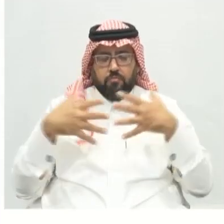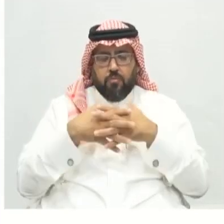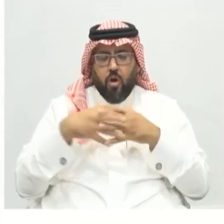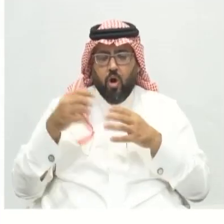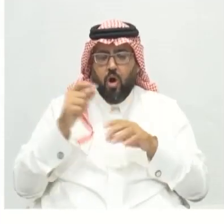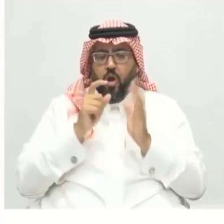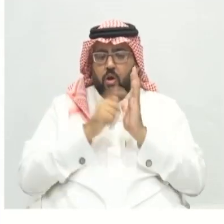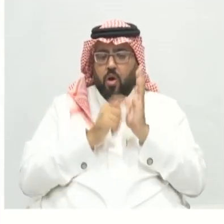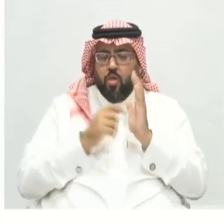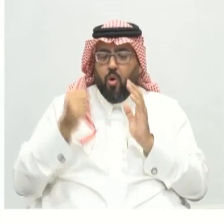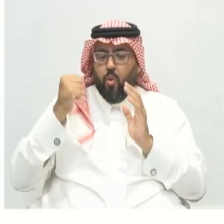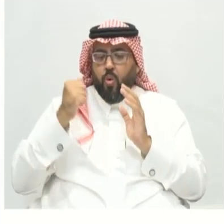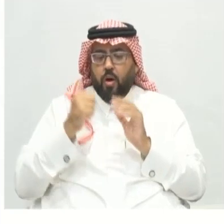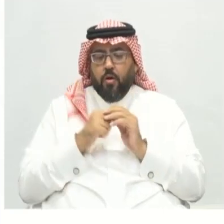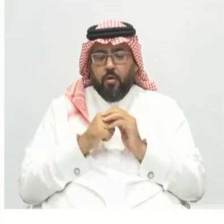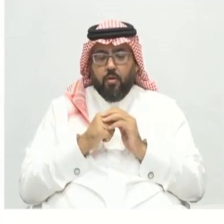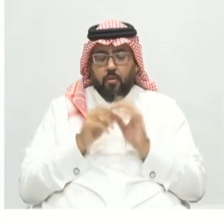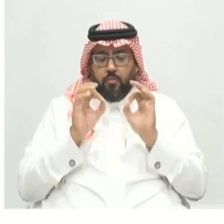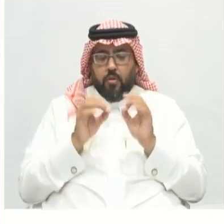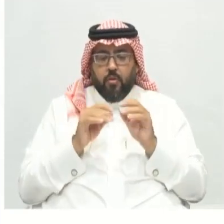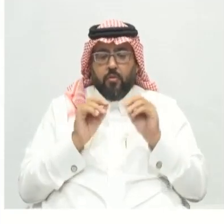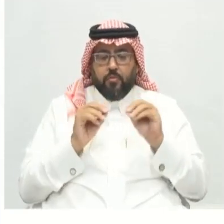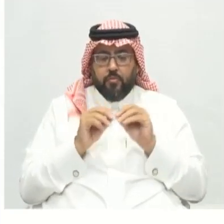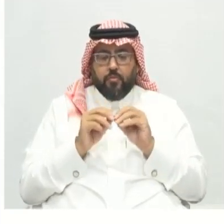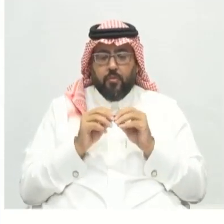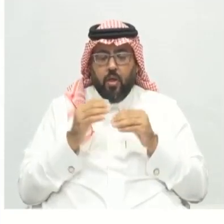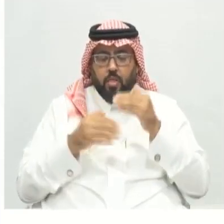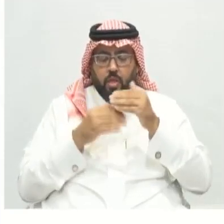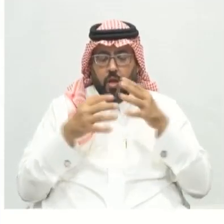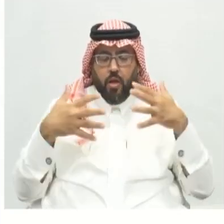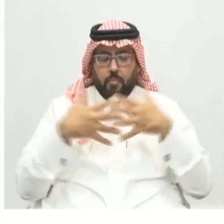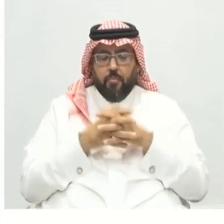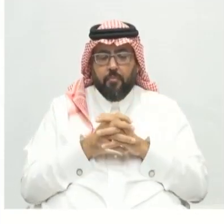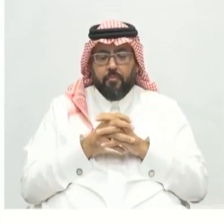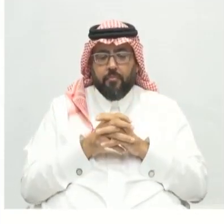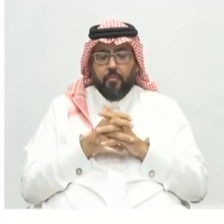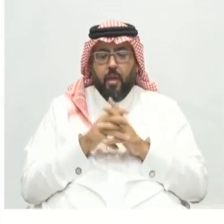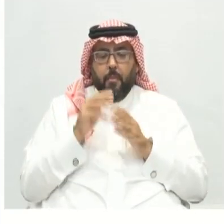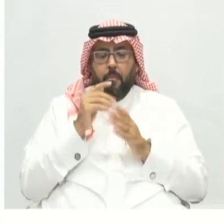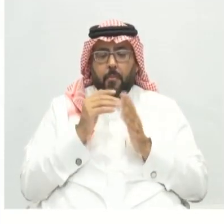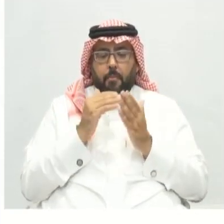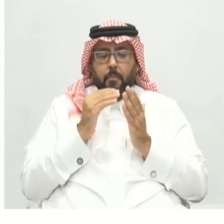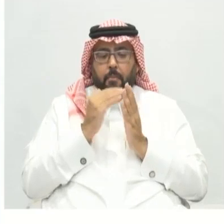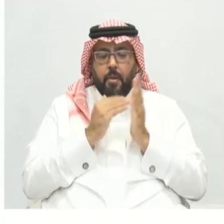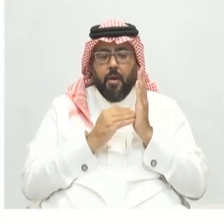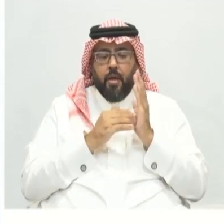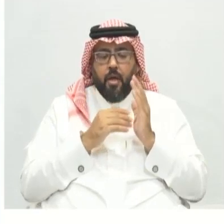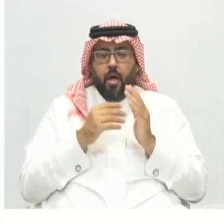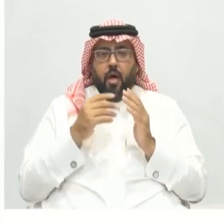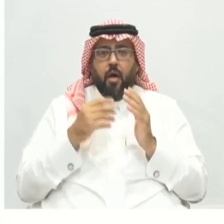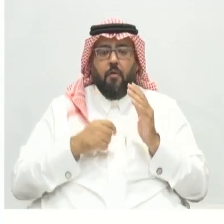القوه لدى اعضاء الفريق مما يوجد نوعا من التكامل يعزز بناء الثقه يعلم